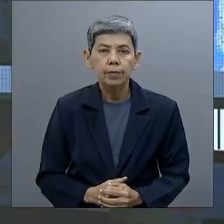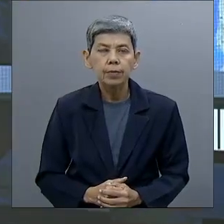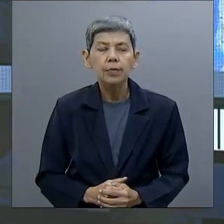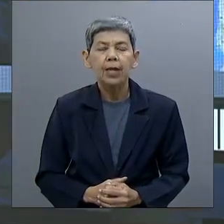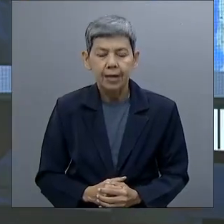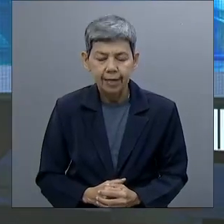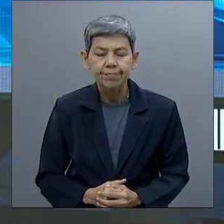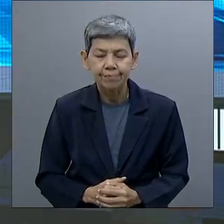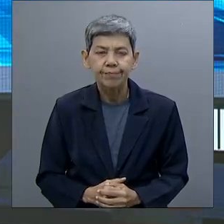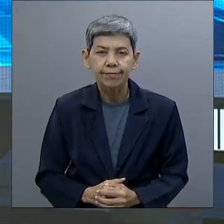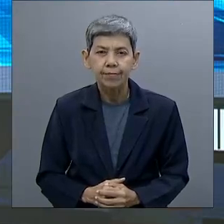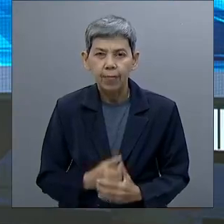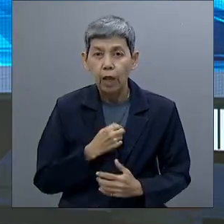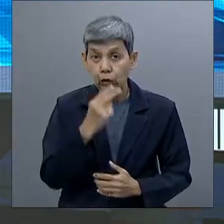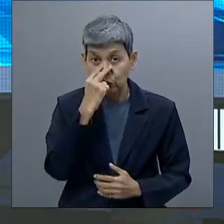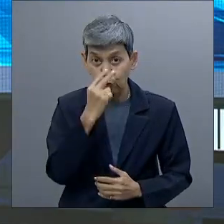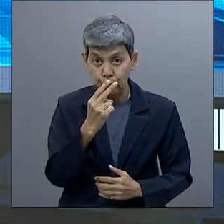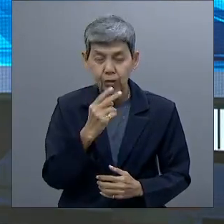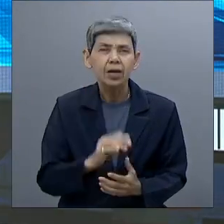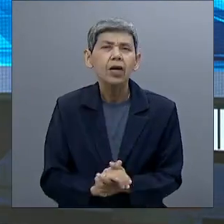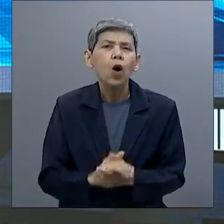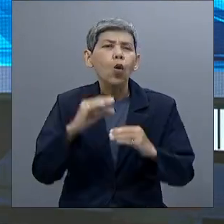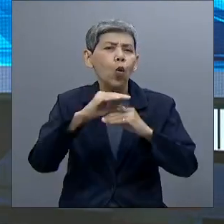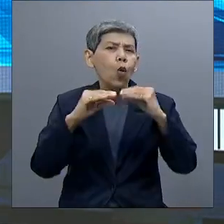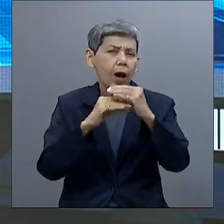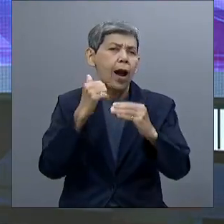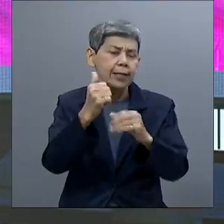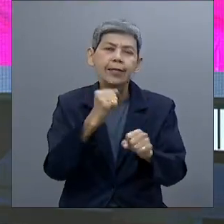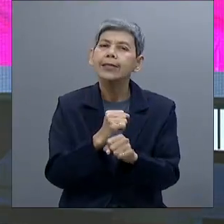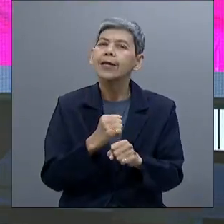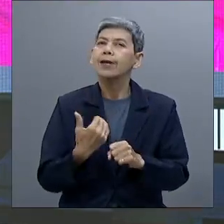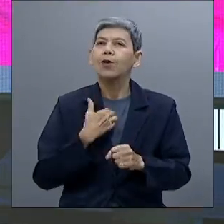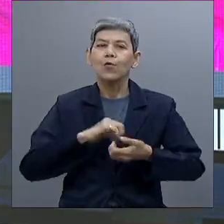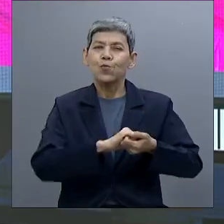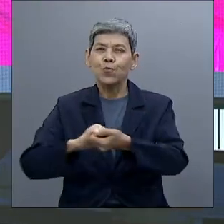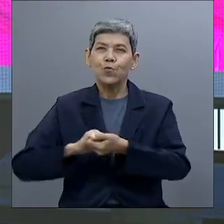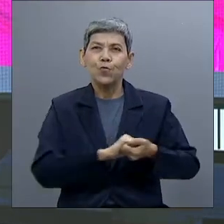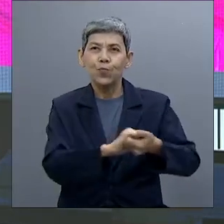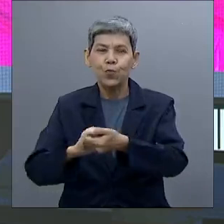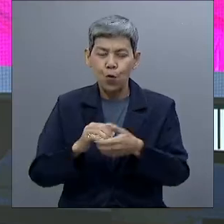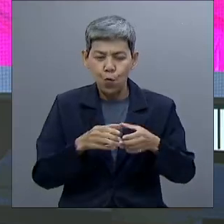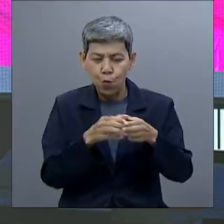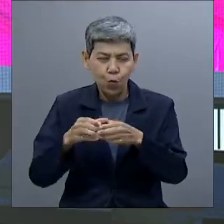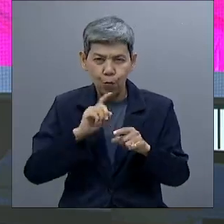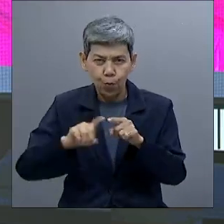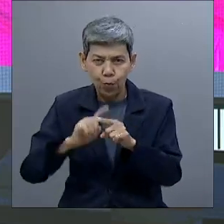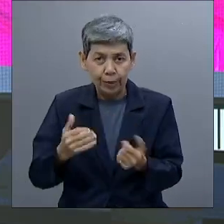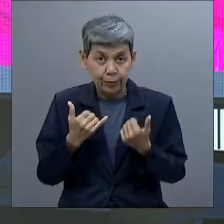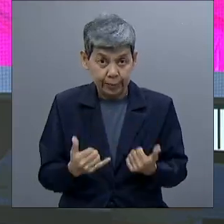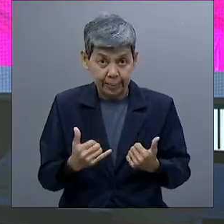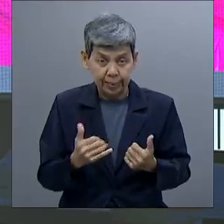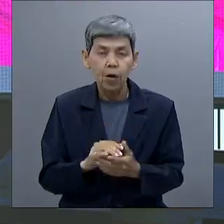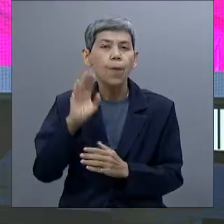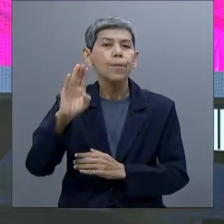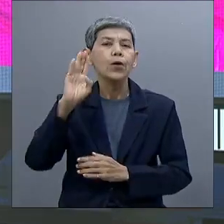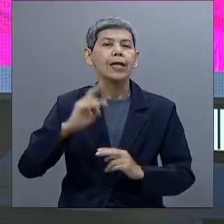เอาล่ะคุณผู้ชมคะมาดูเรื่องราวนี้กันหน่อยเป็นโครงการดีๆค่ะที่ได้รับความร่วมมือจากภาคีเครือข่ายรอบนี้ค่ะเป็นบริษัท